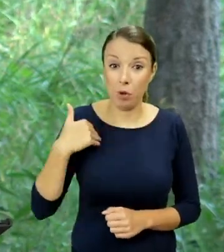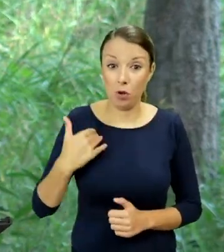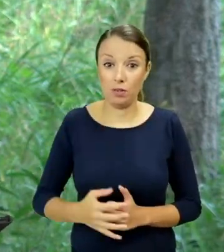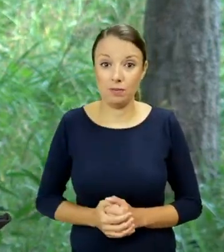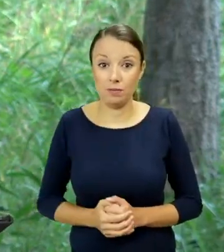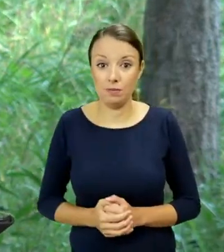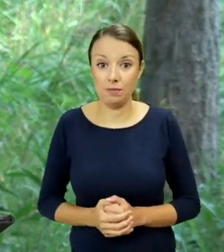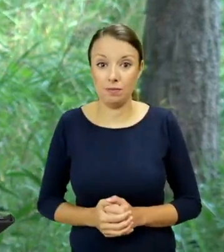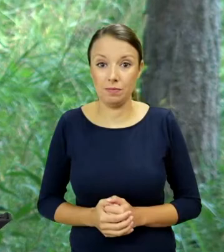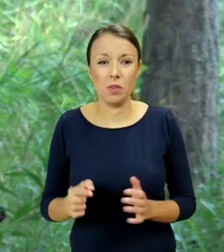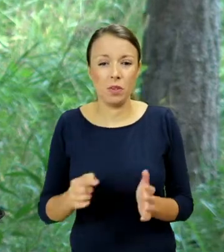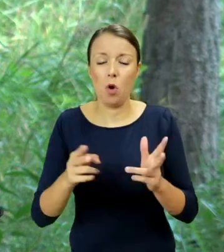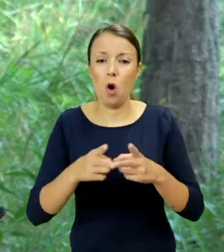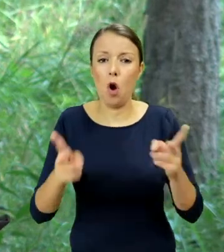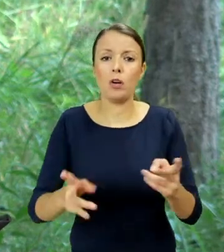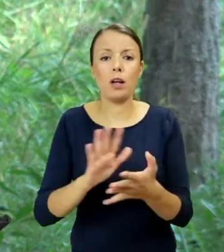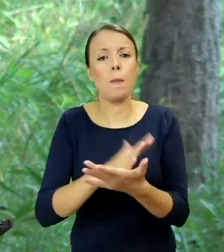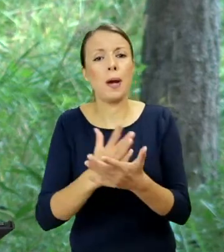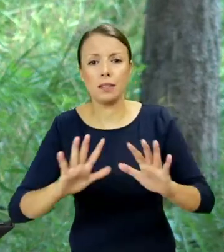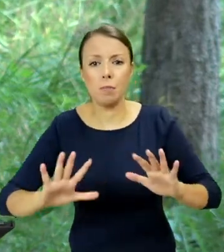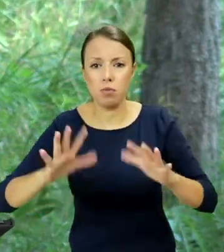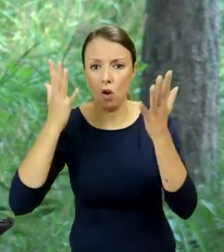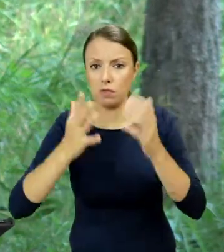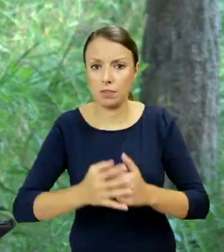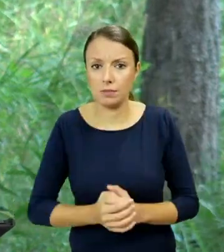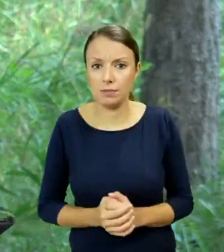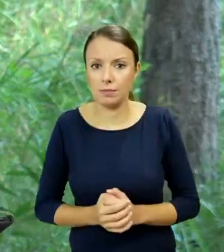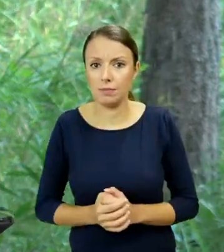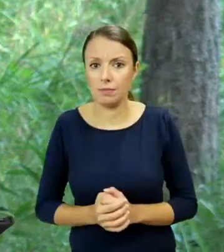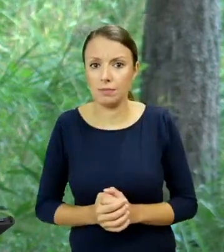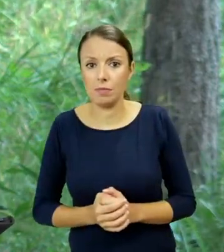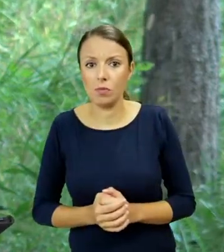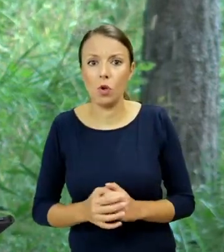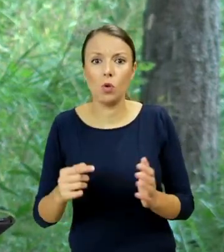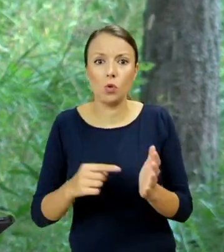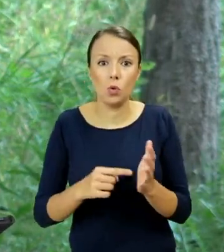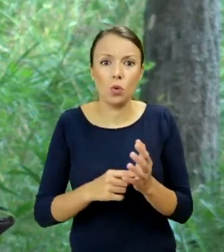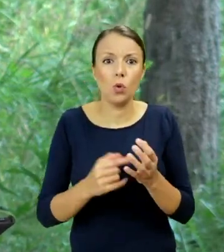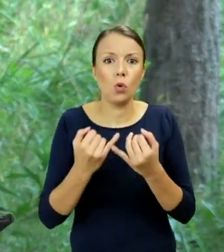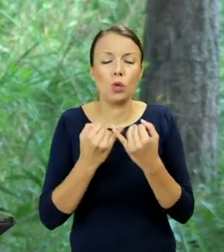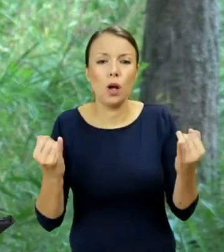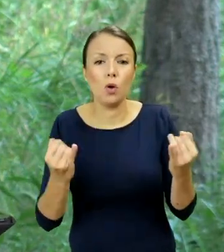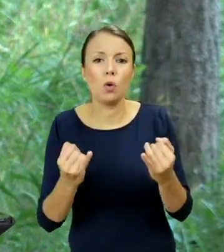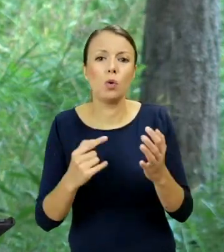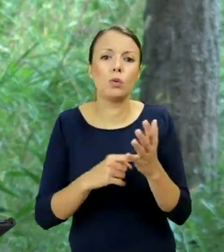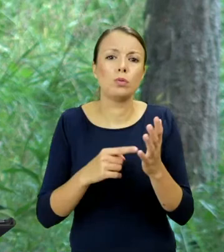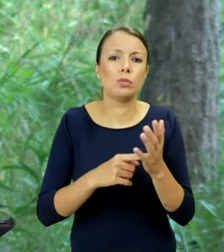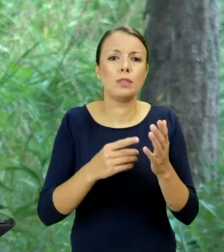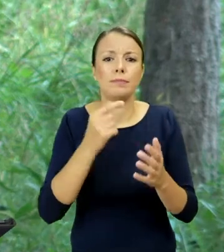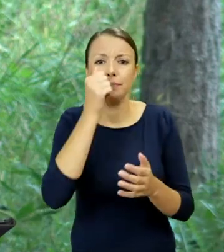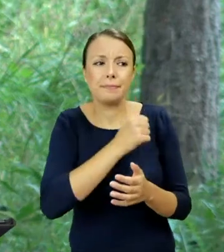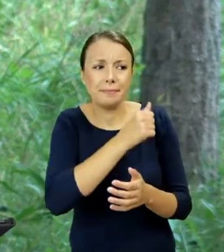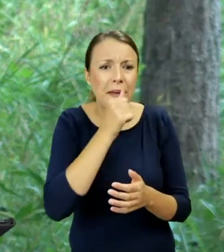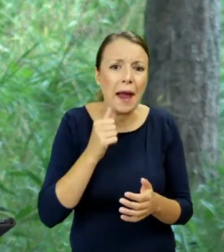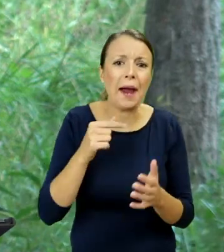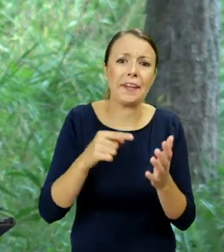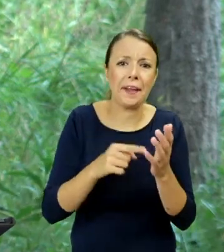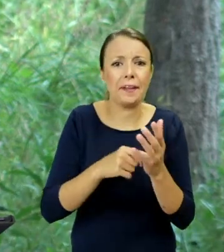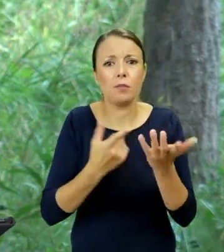w okresie międzypowstaniowym konspiracja kwitła i już wówczas